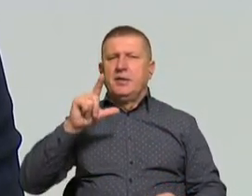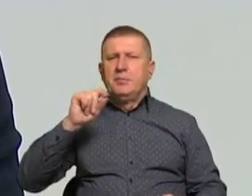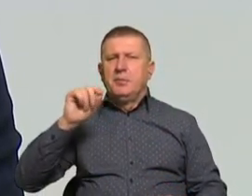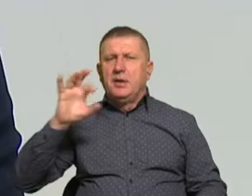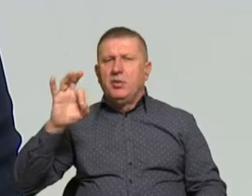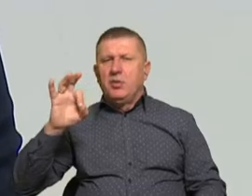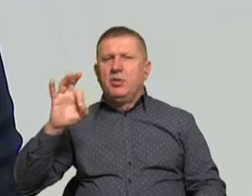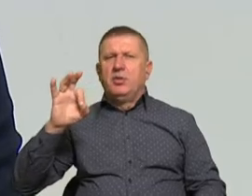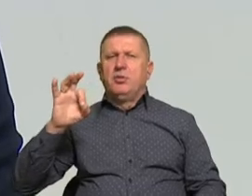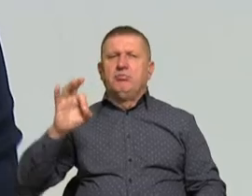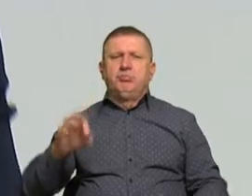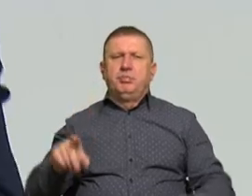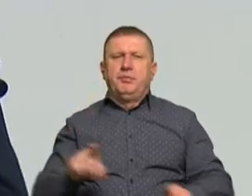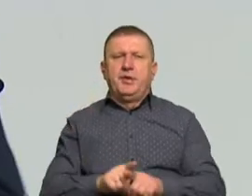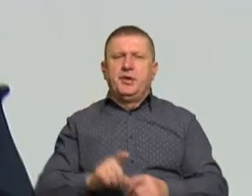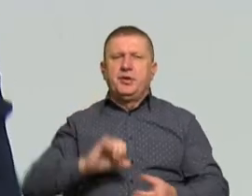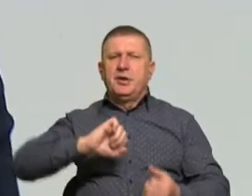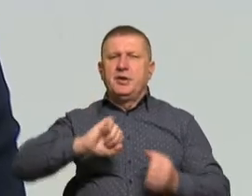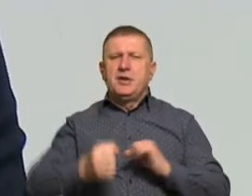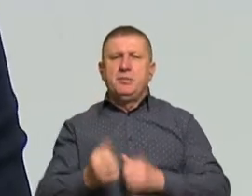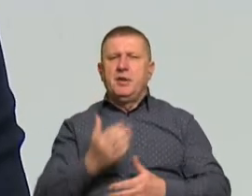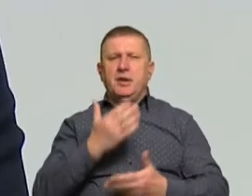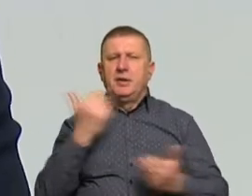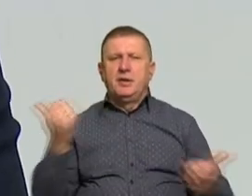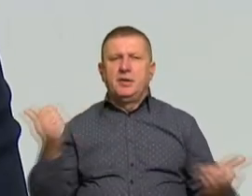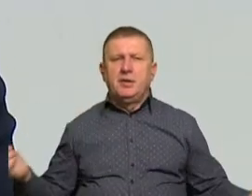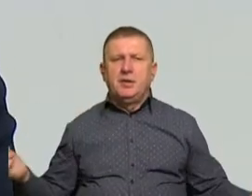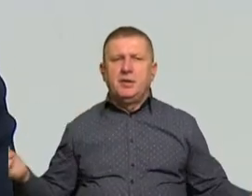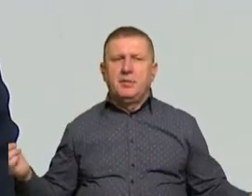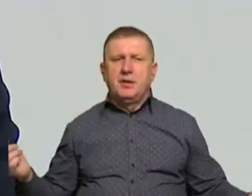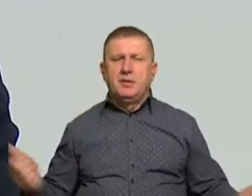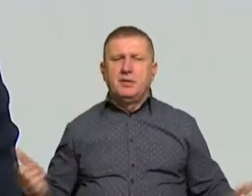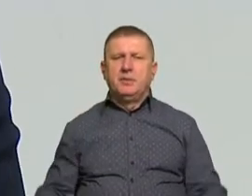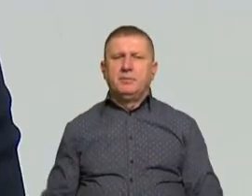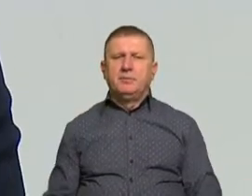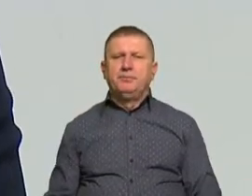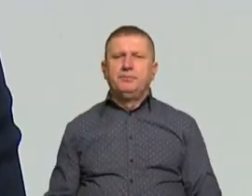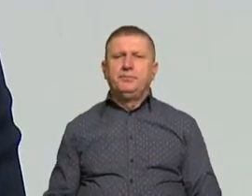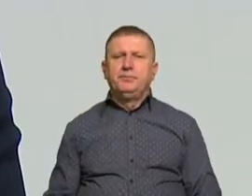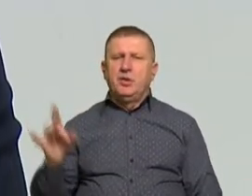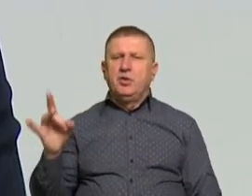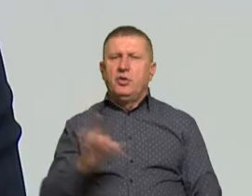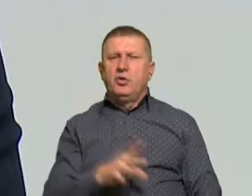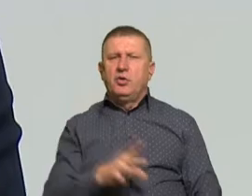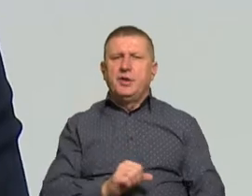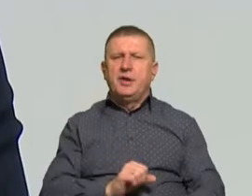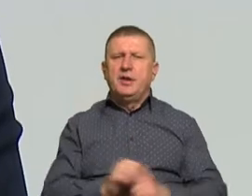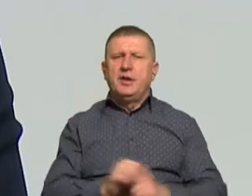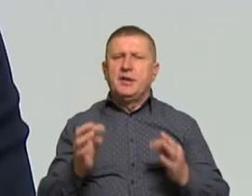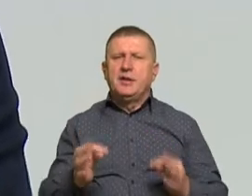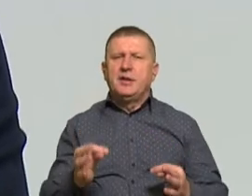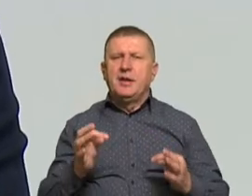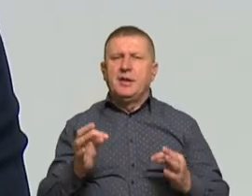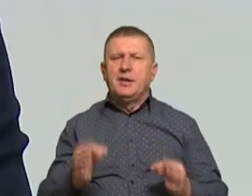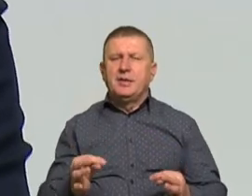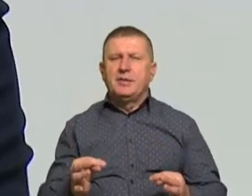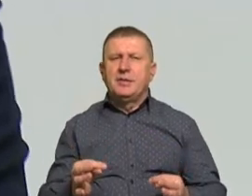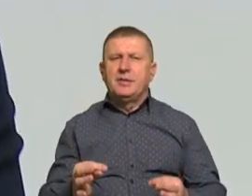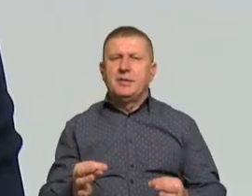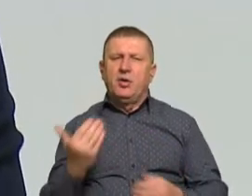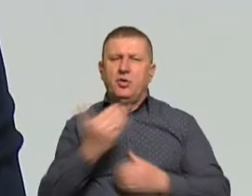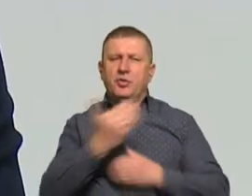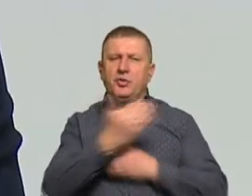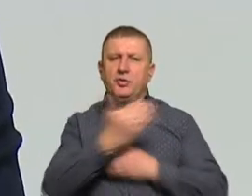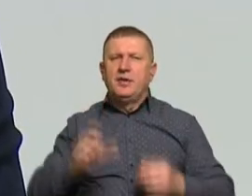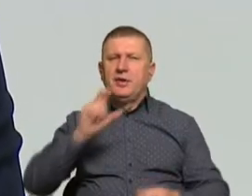nie zmieniło. Jak już się zmieniło, patrząc z tego perspektywy Bielszczanina, to się zmieniło na gorsze, bo do takich wycinek skandalicznych, jak dochodzi w